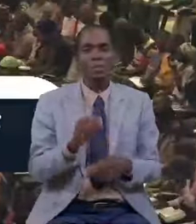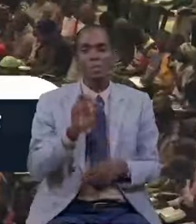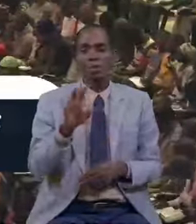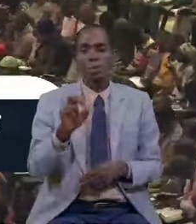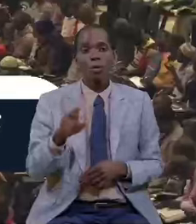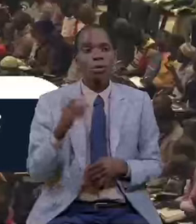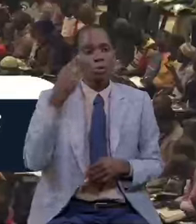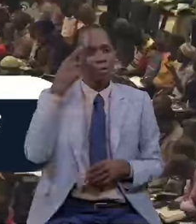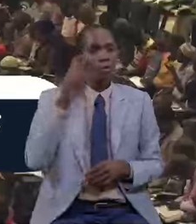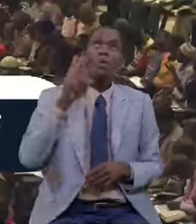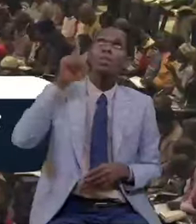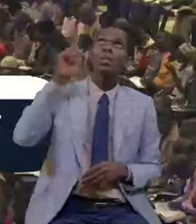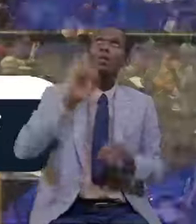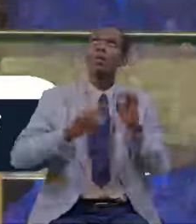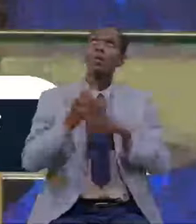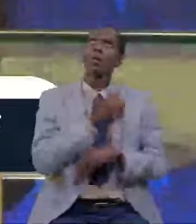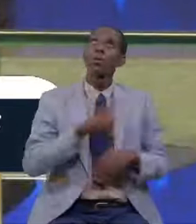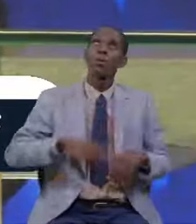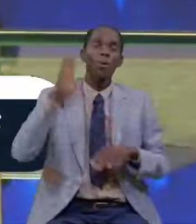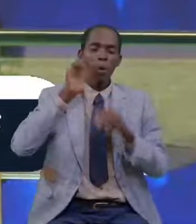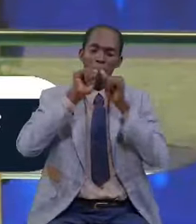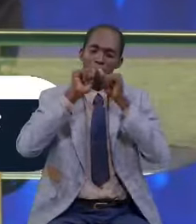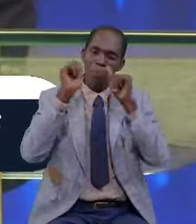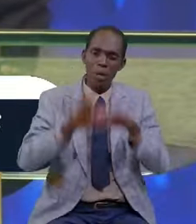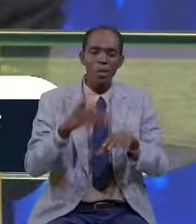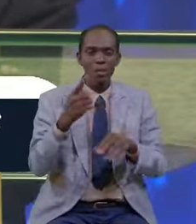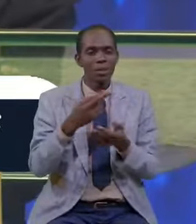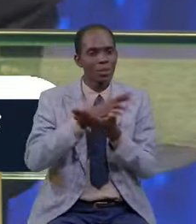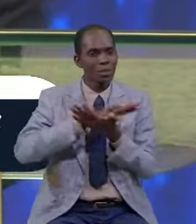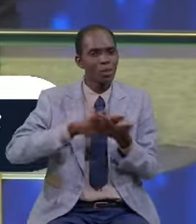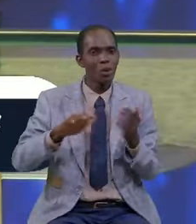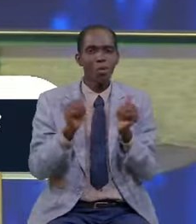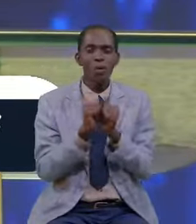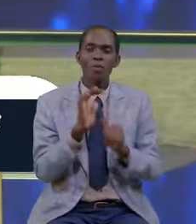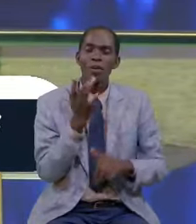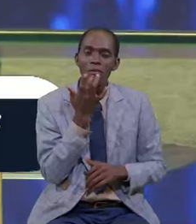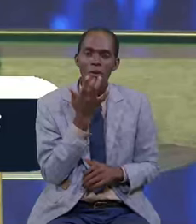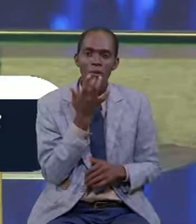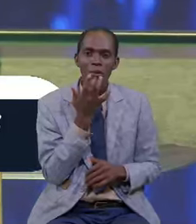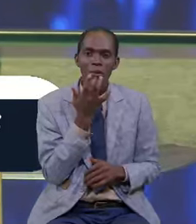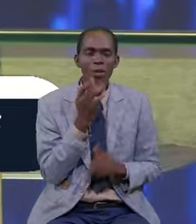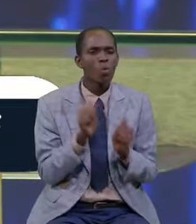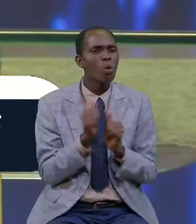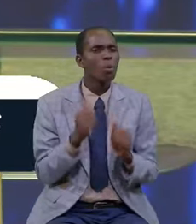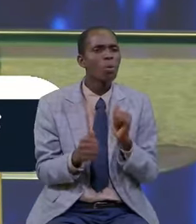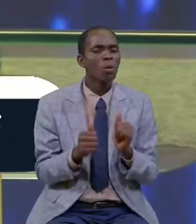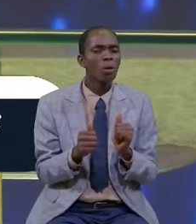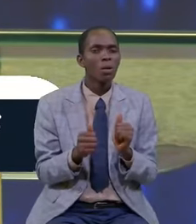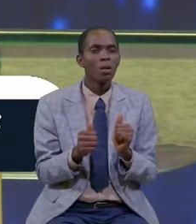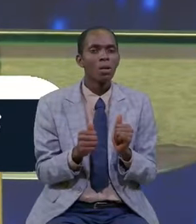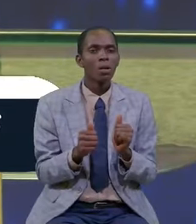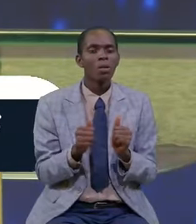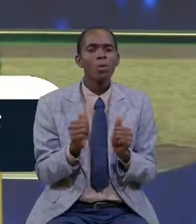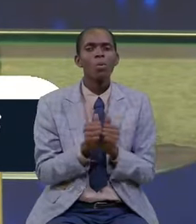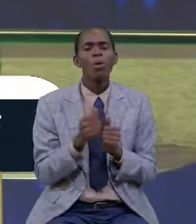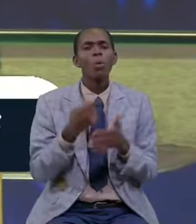Verset 13, car tu bénis le juste, ô Éternel, tu l'entoures de ta grâce comme